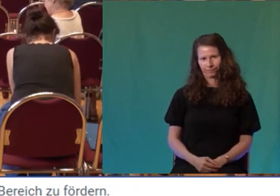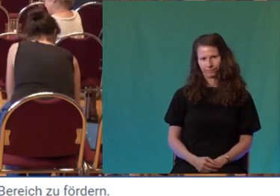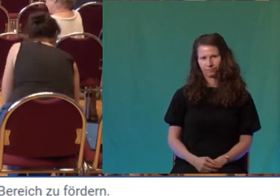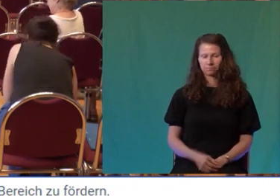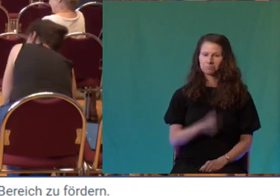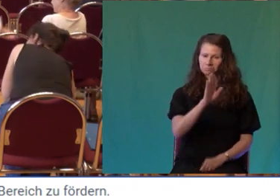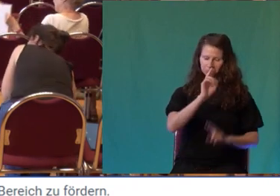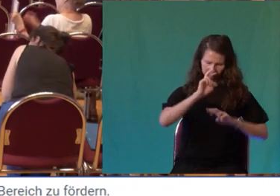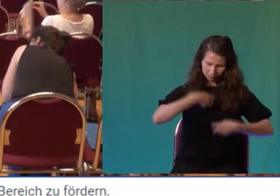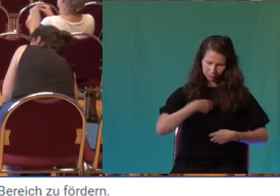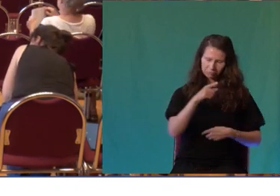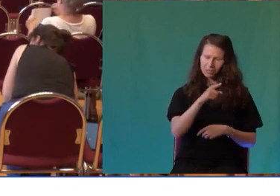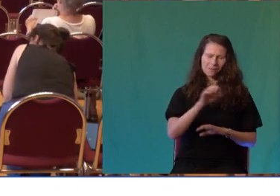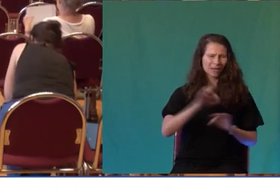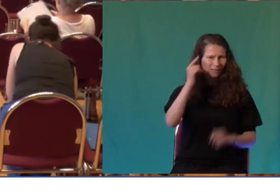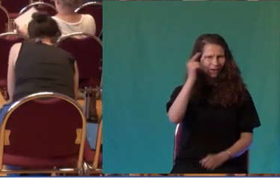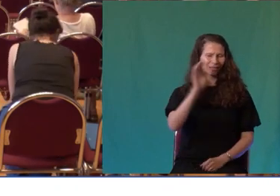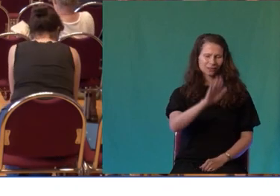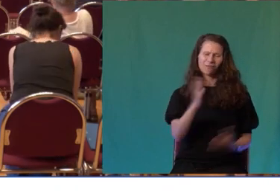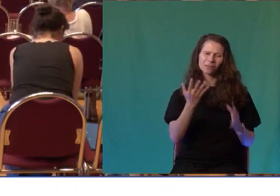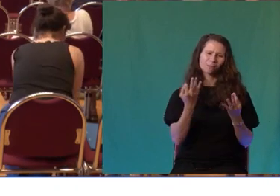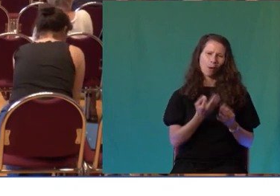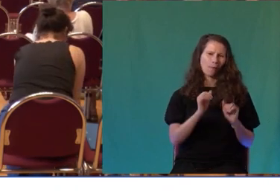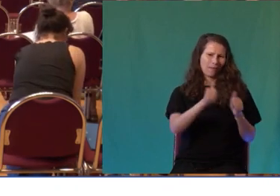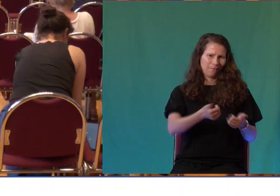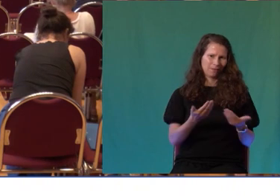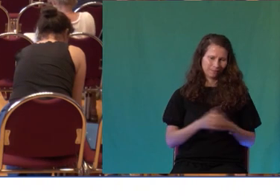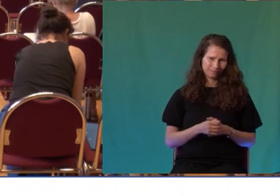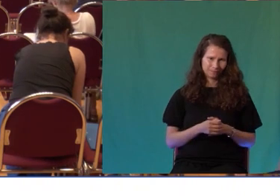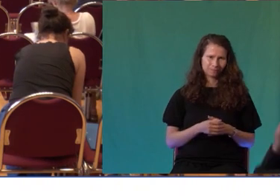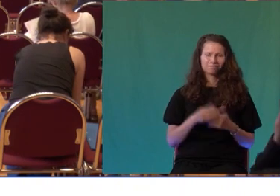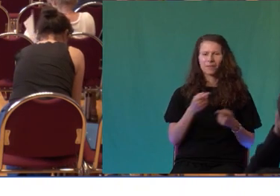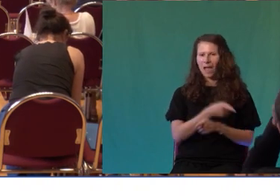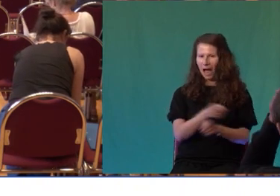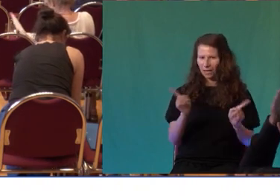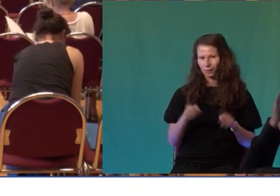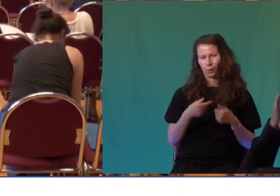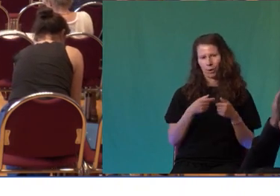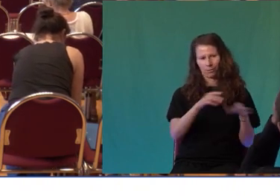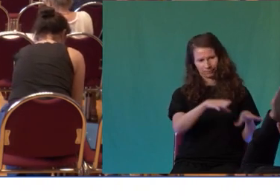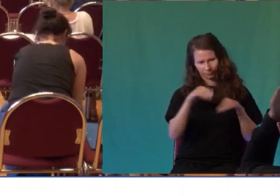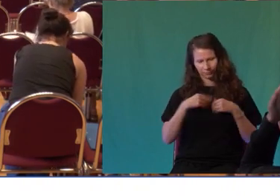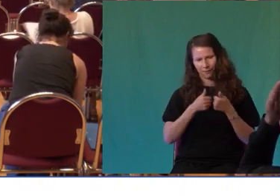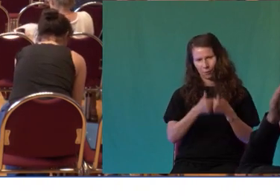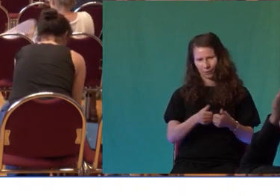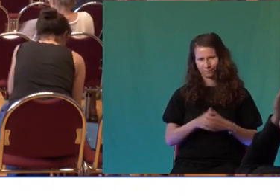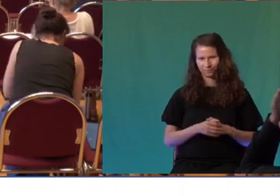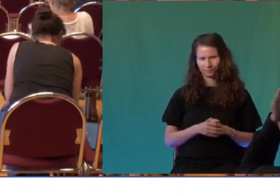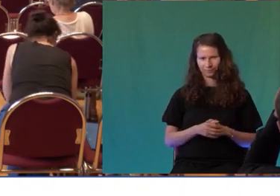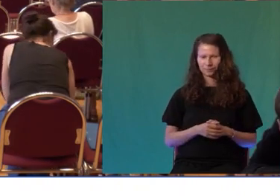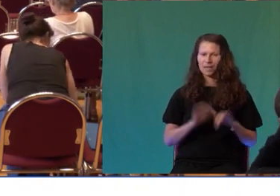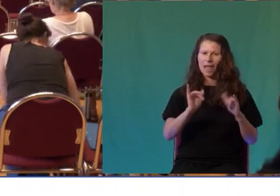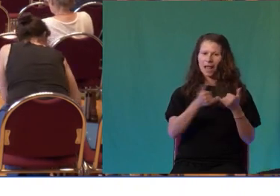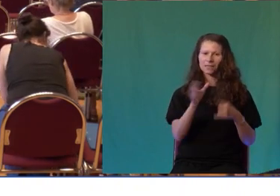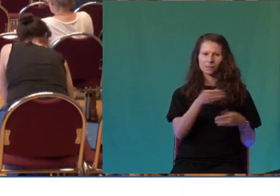wissen am besten welche Hilfe brauchen Sie daran sollen sich alle halten die Unterstützung von Eltern